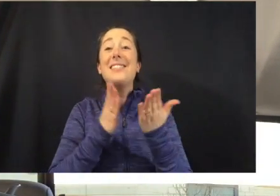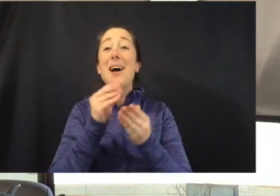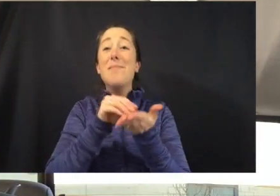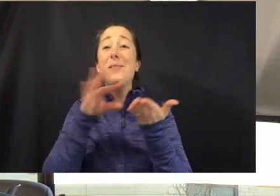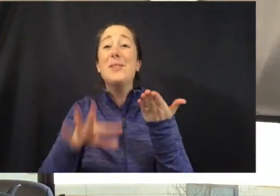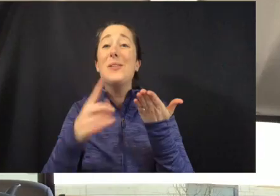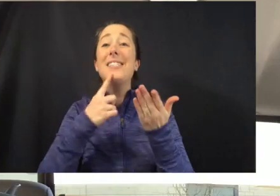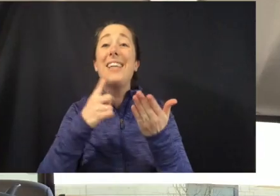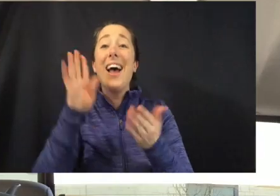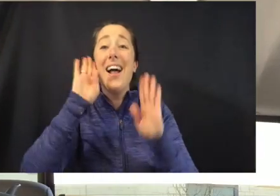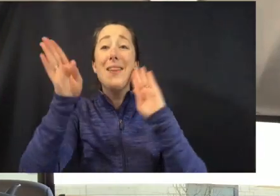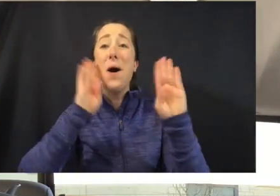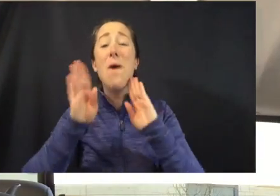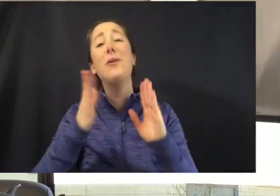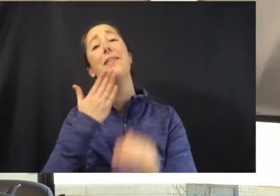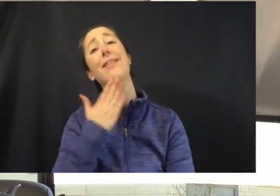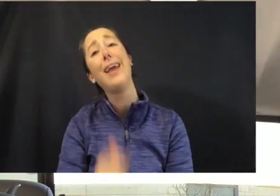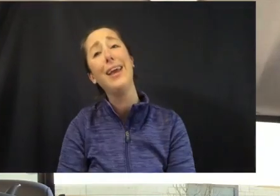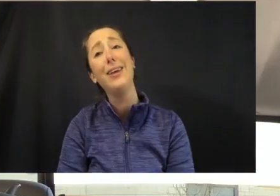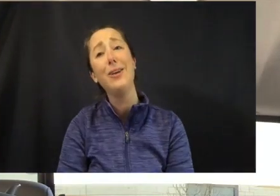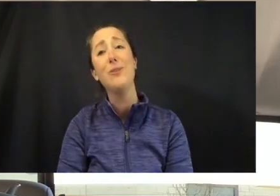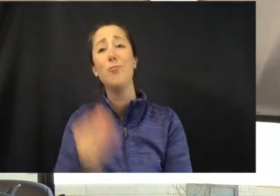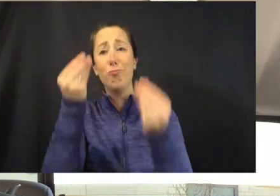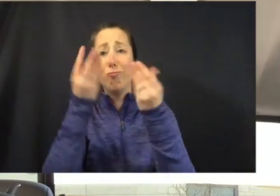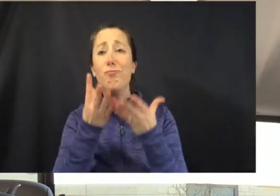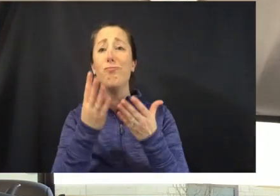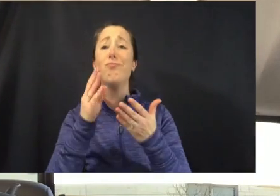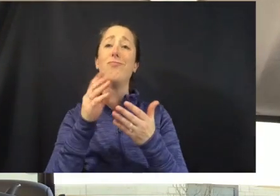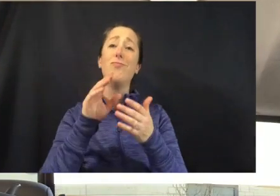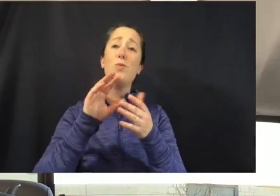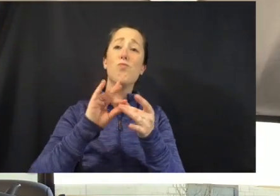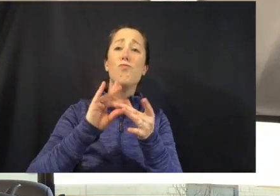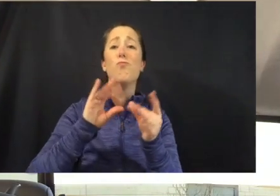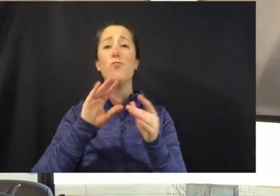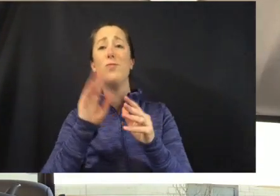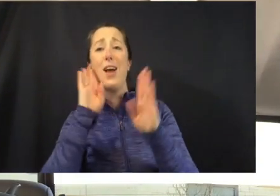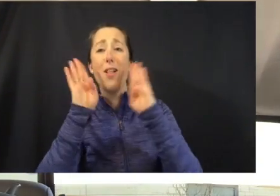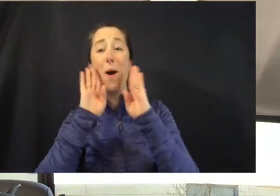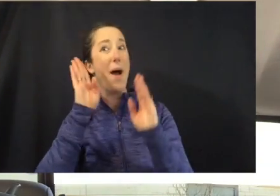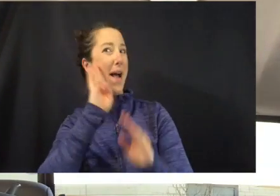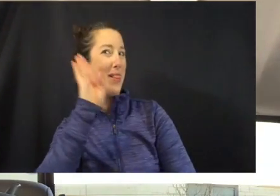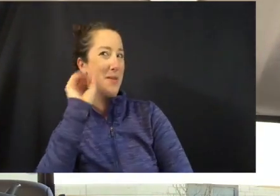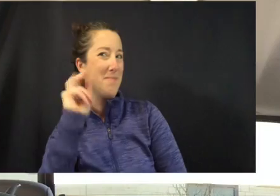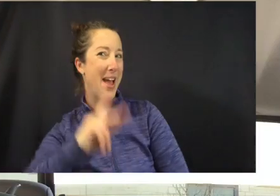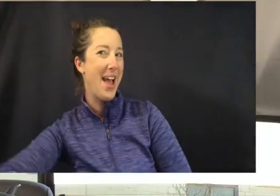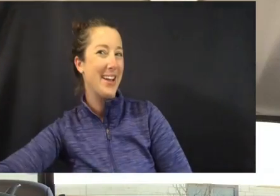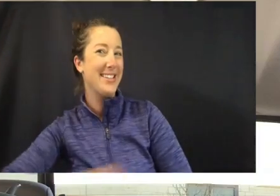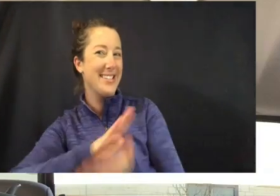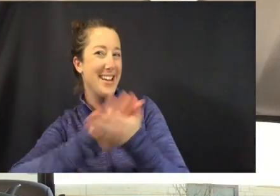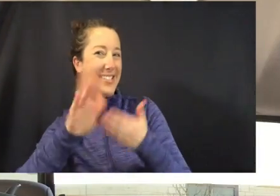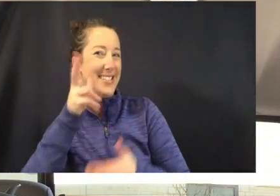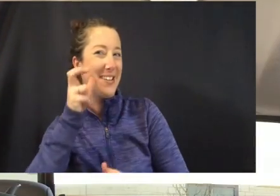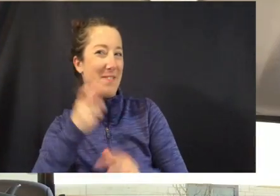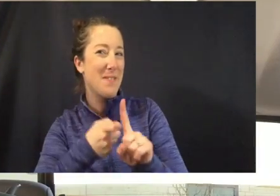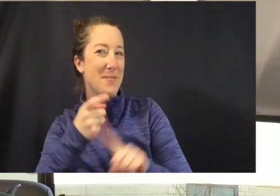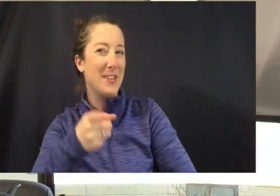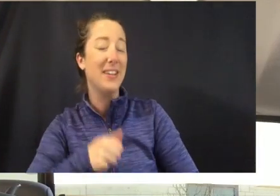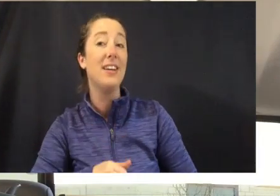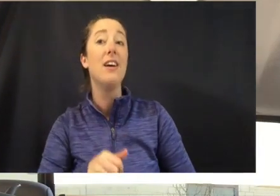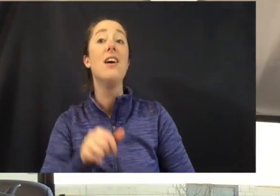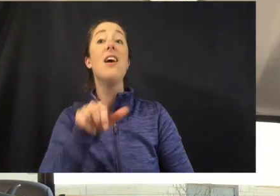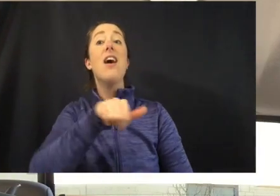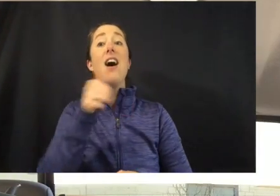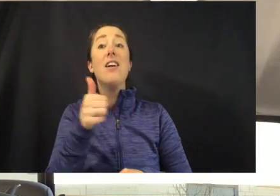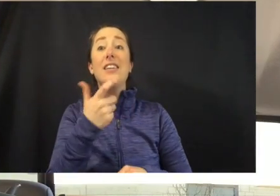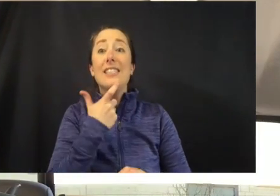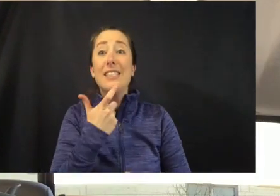échappé. Quelques élèves m'ont envoyé une lettre pour me dire bonjour et d'autres pour dire on a envie de vous voir. Je